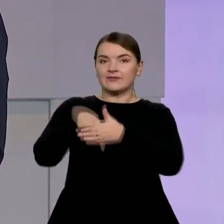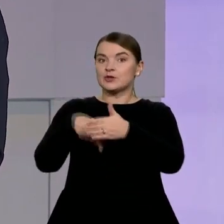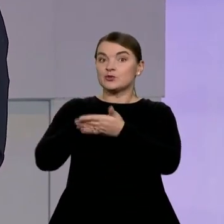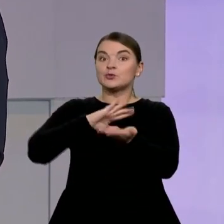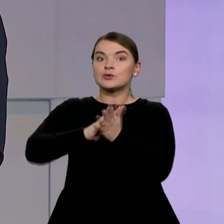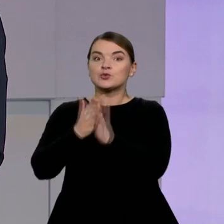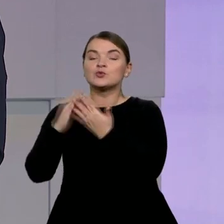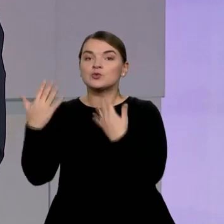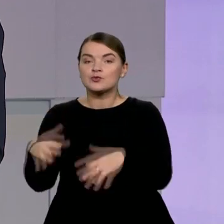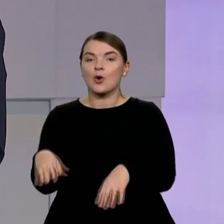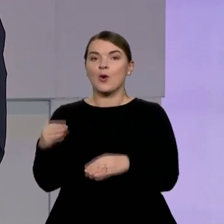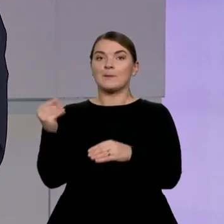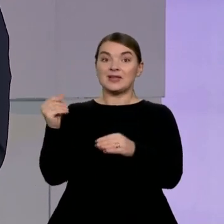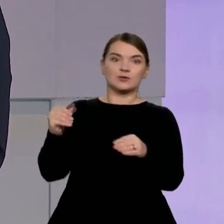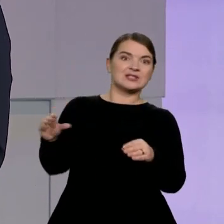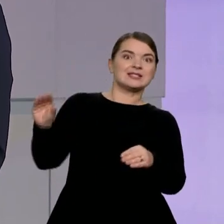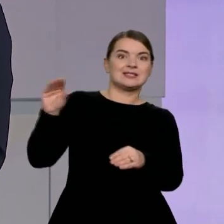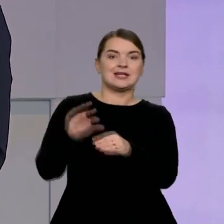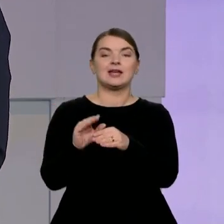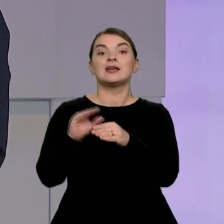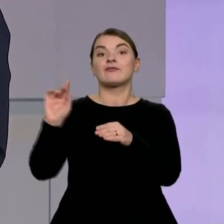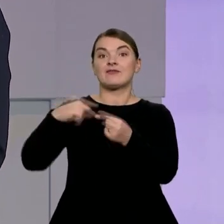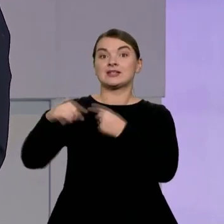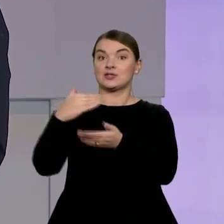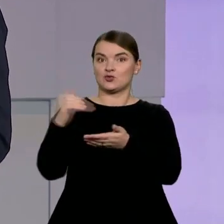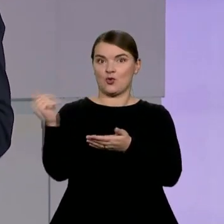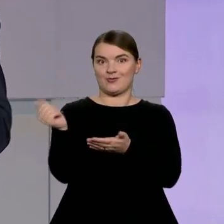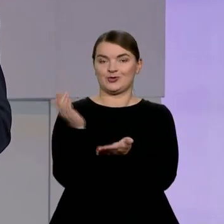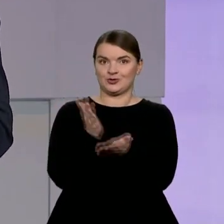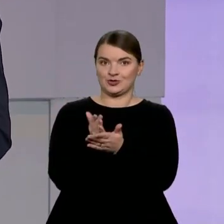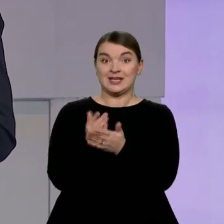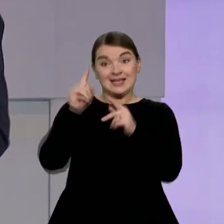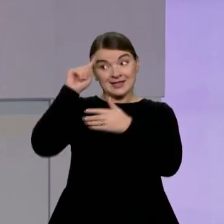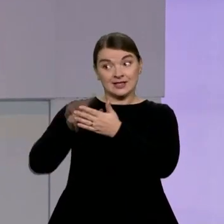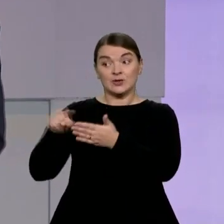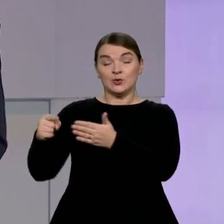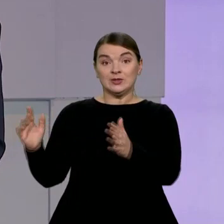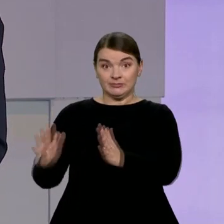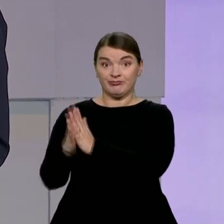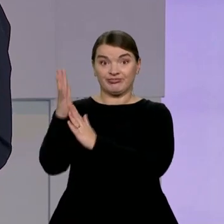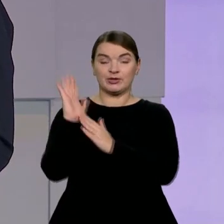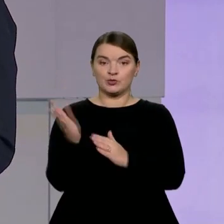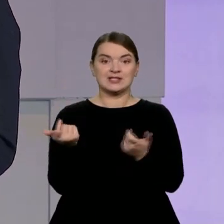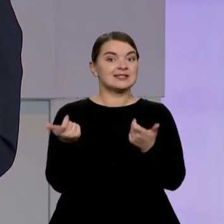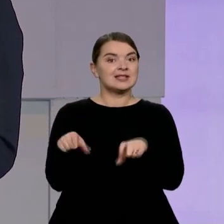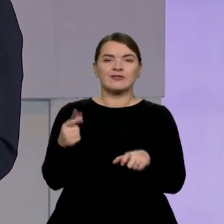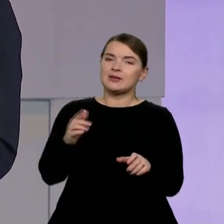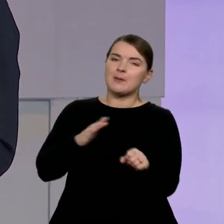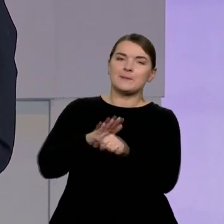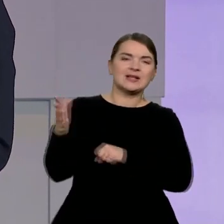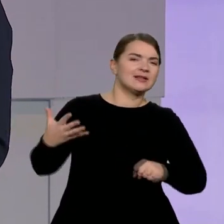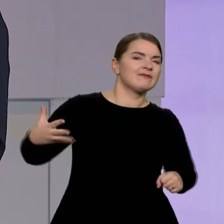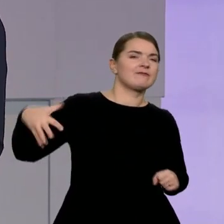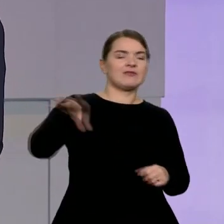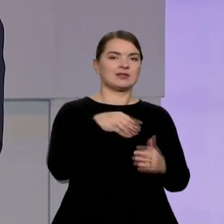pinigus ir išnomavo verslui. Labai tikiu, kad verslas šitoje vietoje išsijudins, nes nu kaip kitaip. Visur savivaldybė negali apžioti. Jeigu leidžiamės